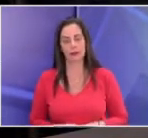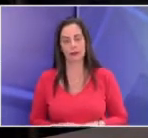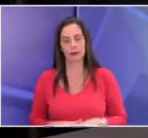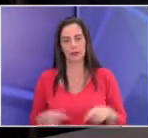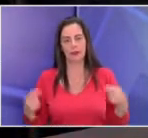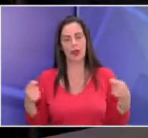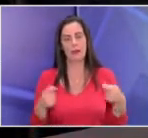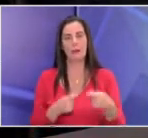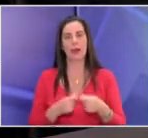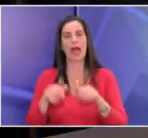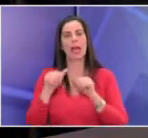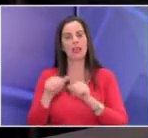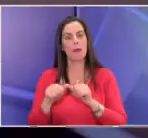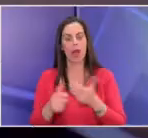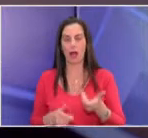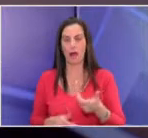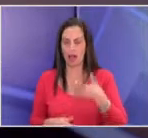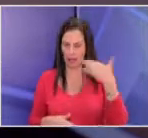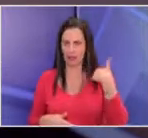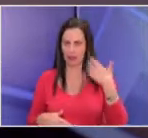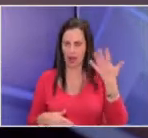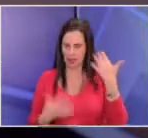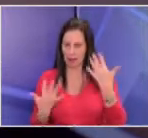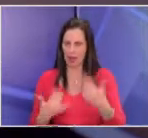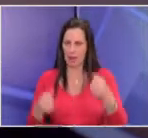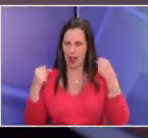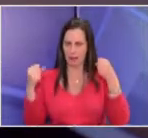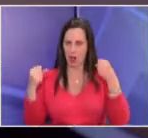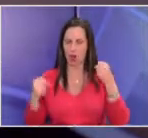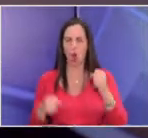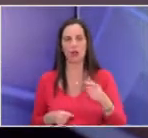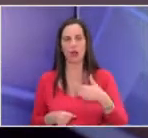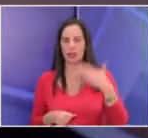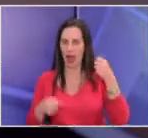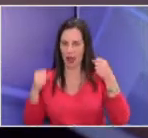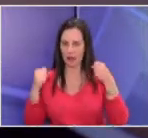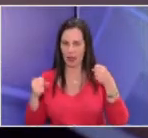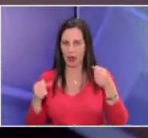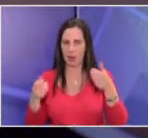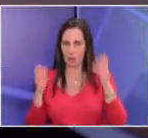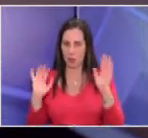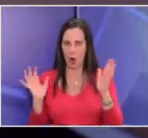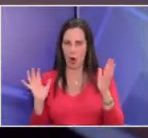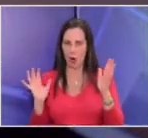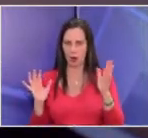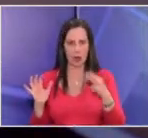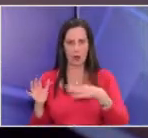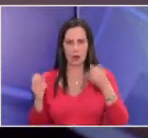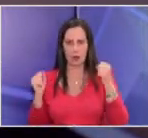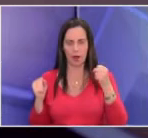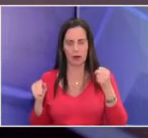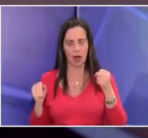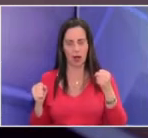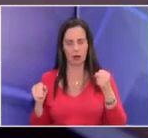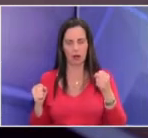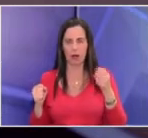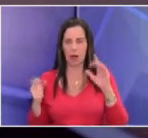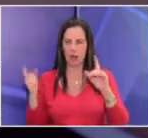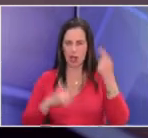לדאוג לו. זה קרה. כשהייתה את מחאת גלעד שליט, הייתה התגייסות טוטלית. נכון. חברות פרסום, אנשים